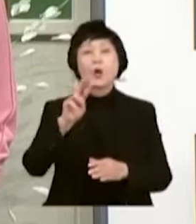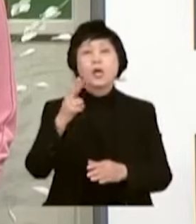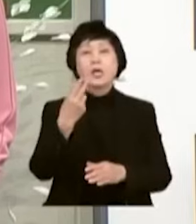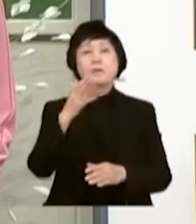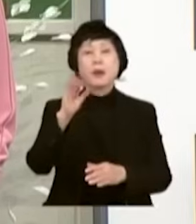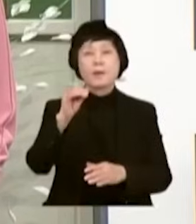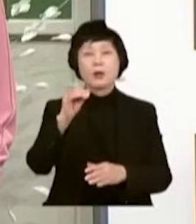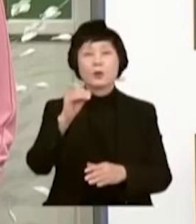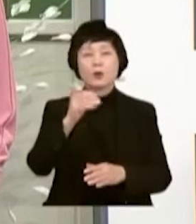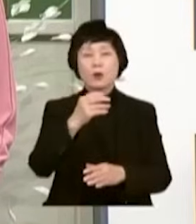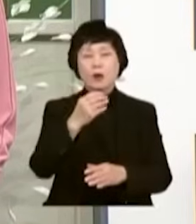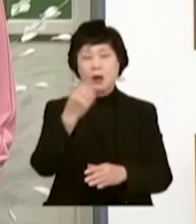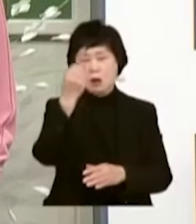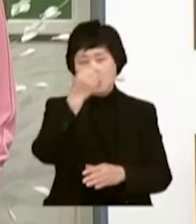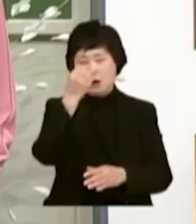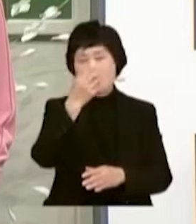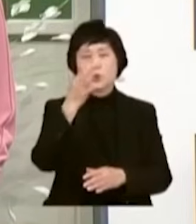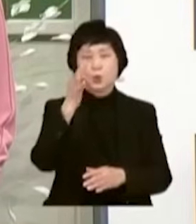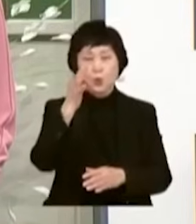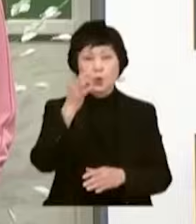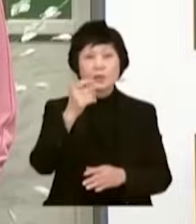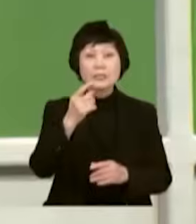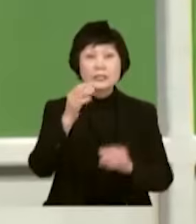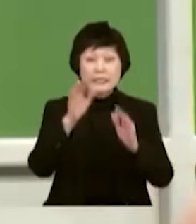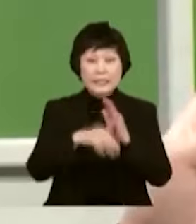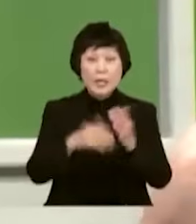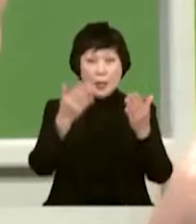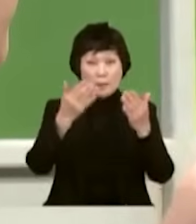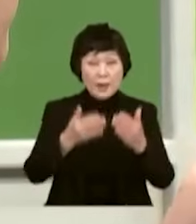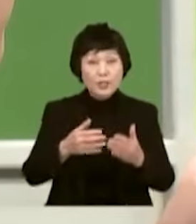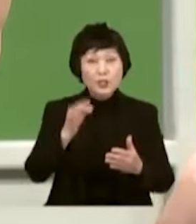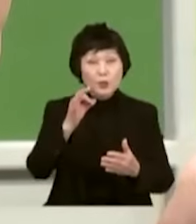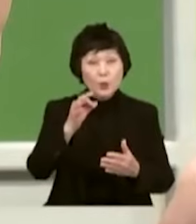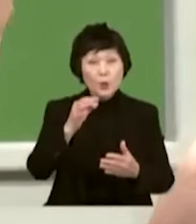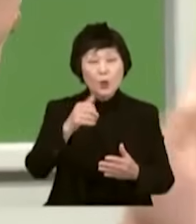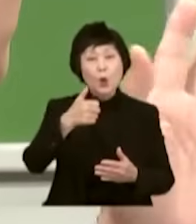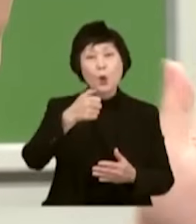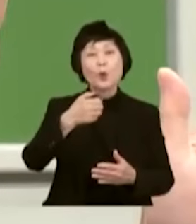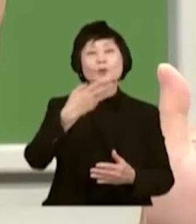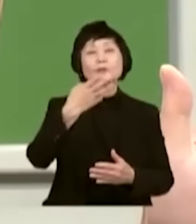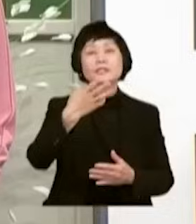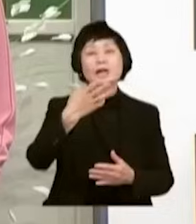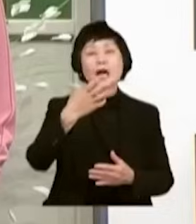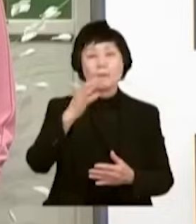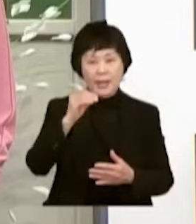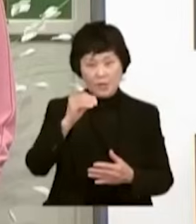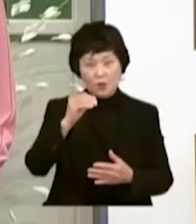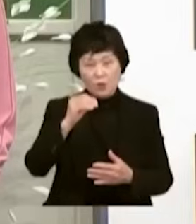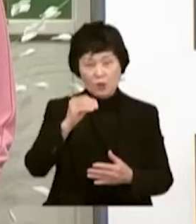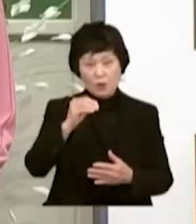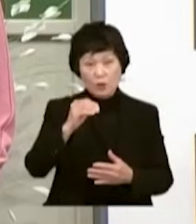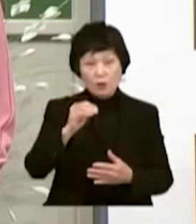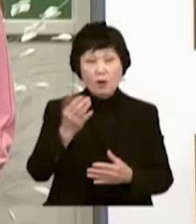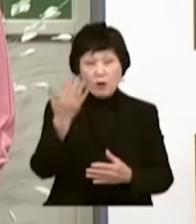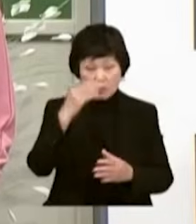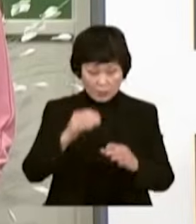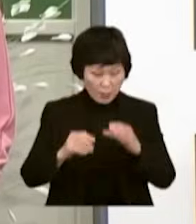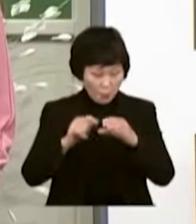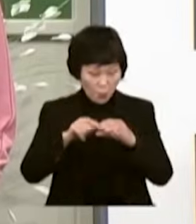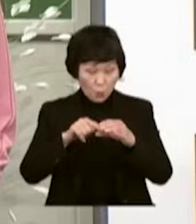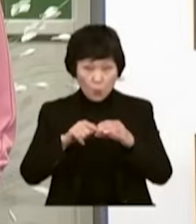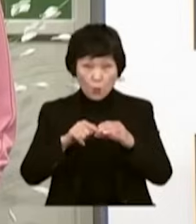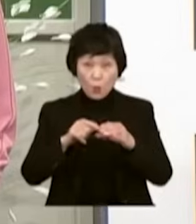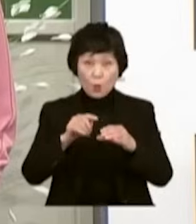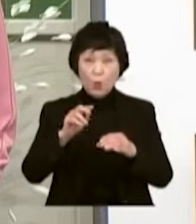큰 겁니다. 엄청 큰 겁니다. 그때 한 달 사례가 얼마예요? 54만 원. 54. 그런데 200만 원. 200만 원을. 네